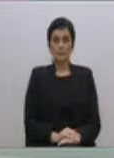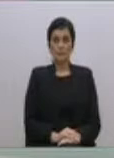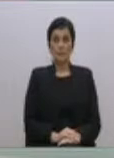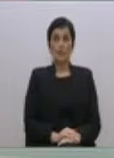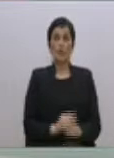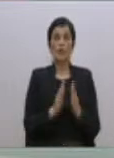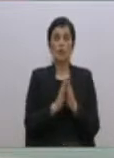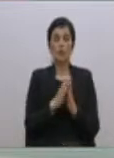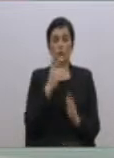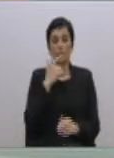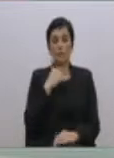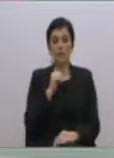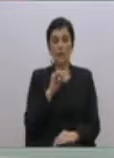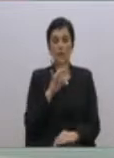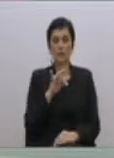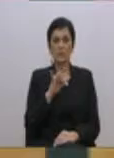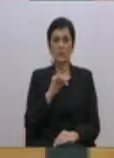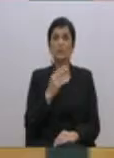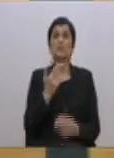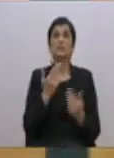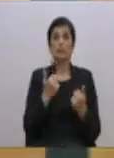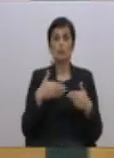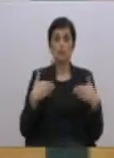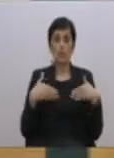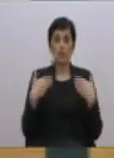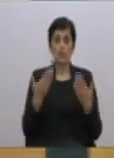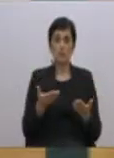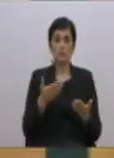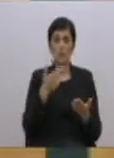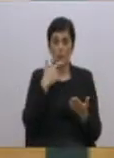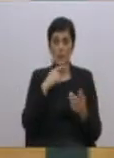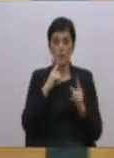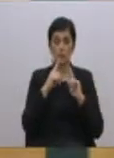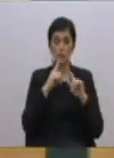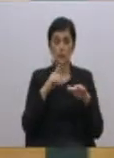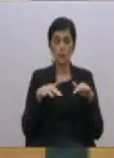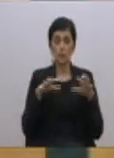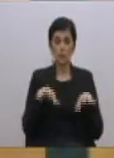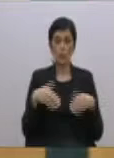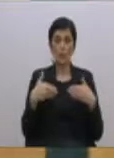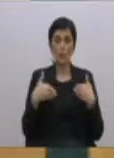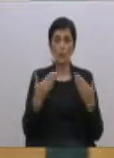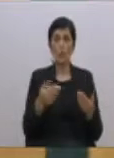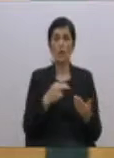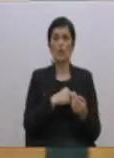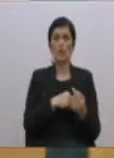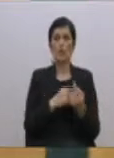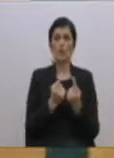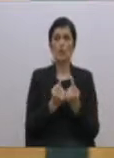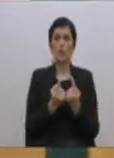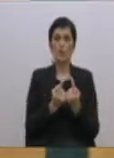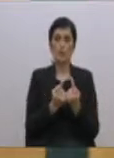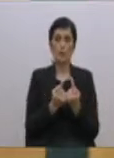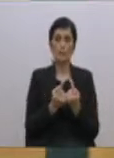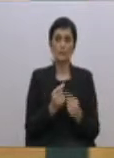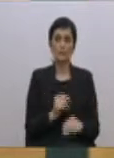Ხოთ ბატონო. დიახ, მოგესალმებით ბატონო სტონის თავმჯდომარე, მოგესალმებით კოლეგებო.